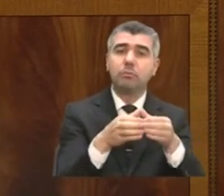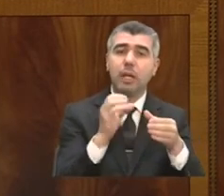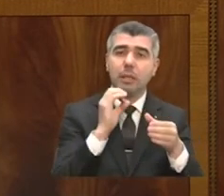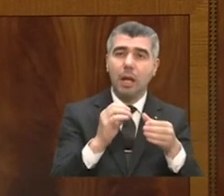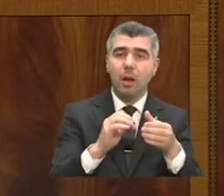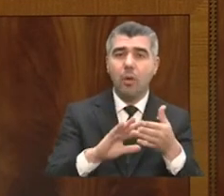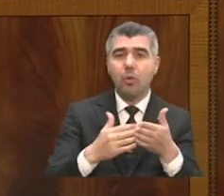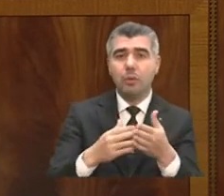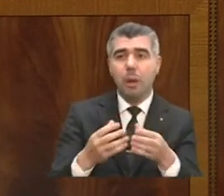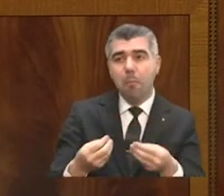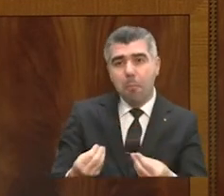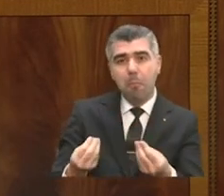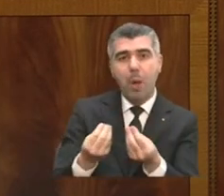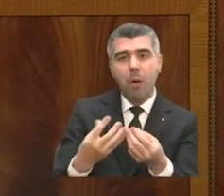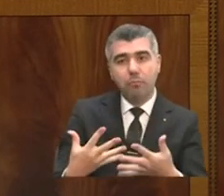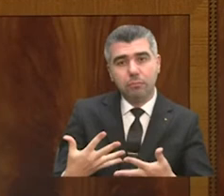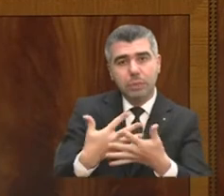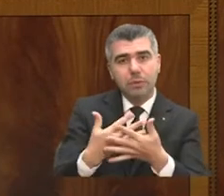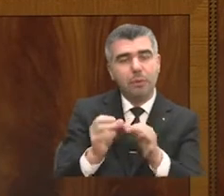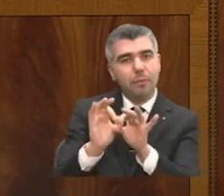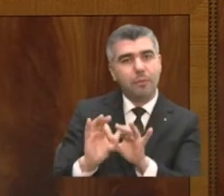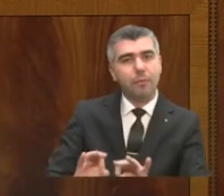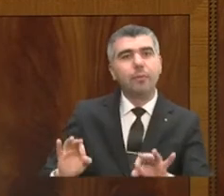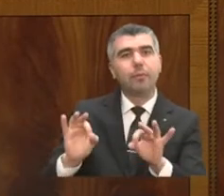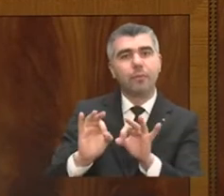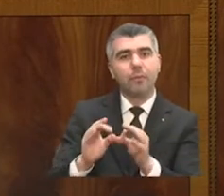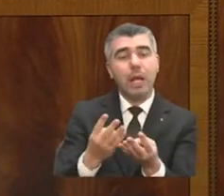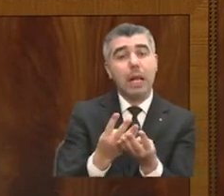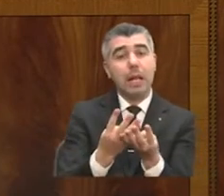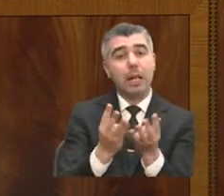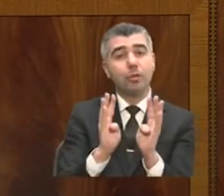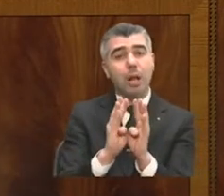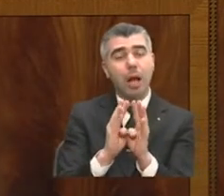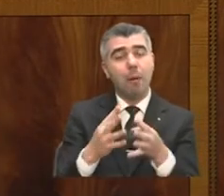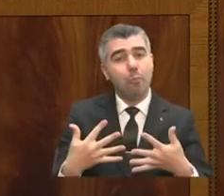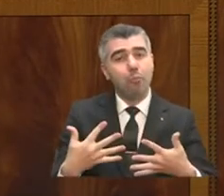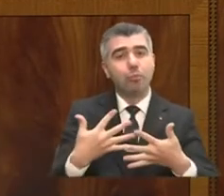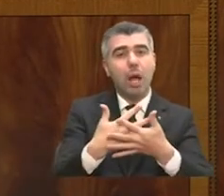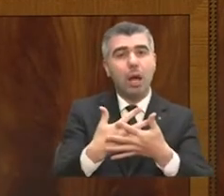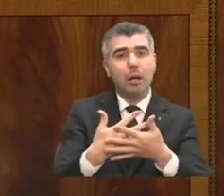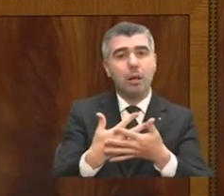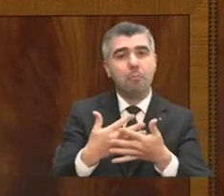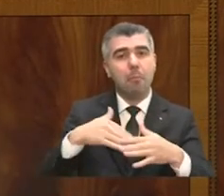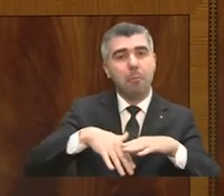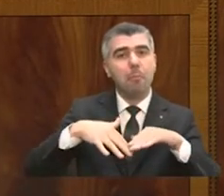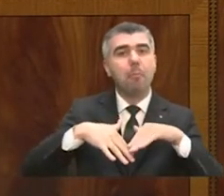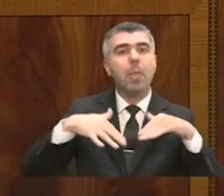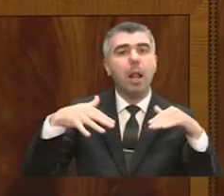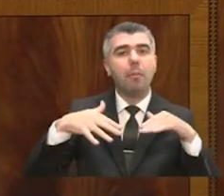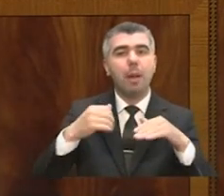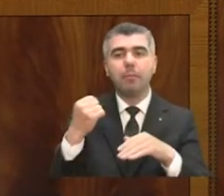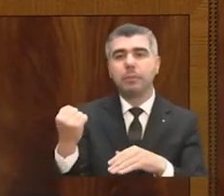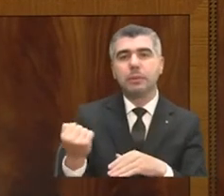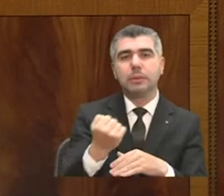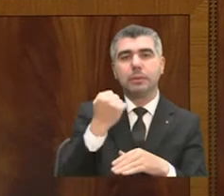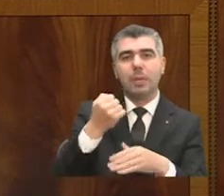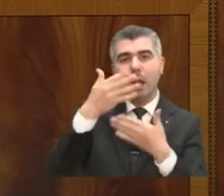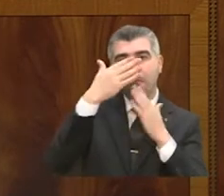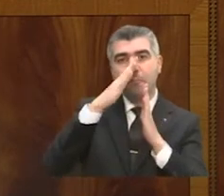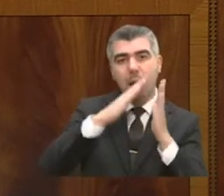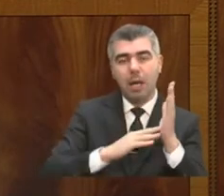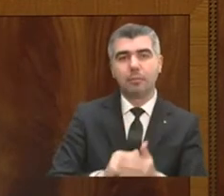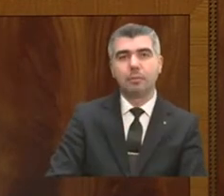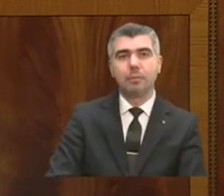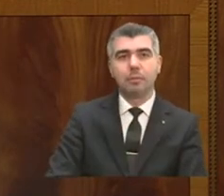Vous avez établi des commissions d'amitié, des groupes d'amitié avec évidemment des